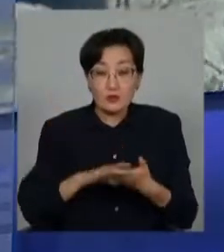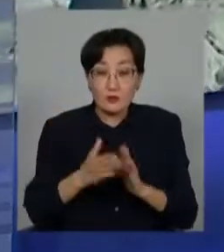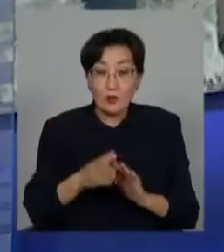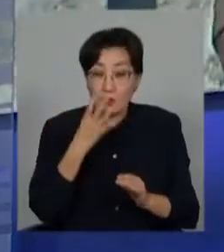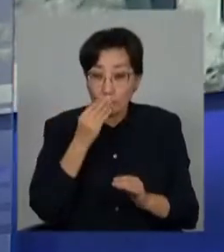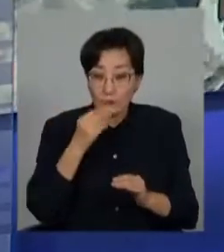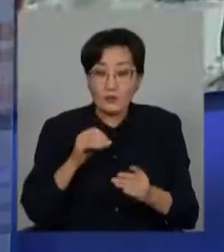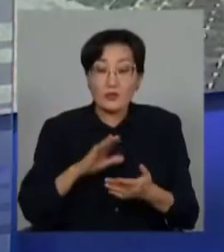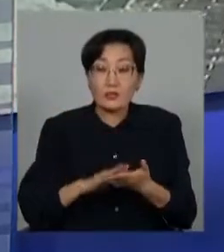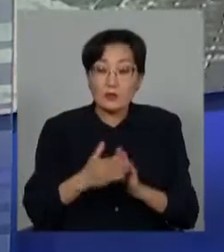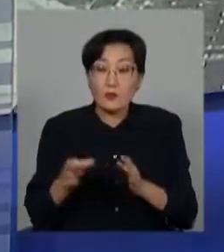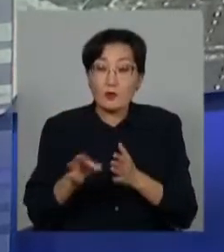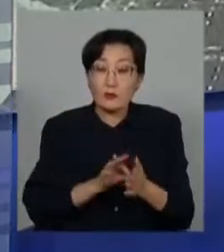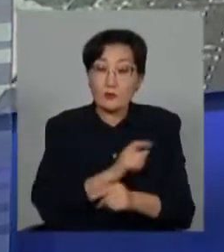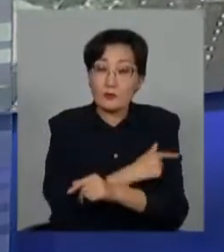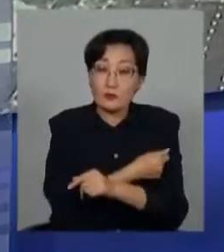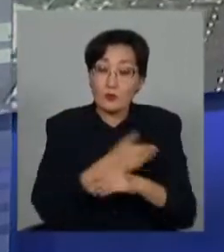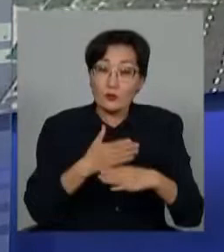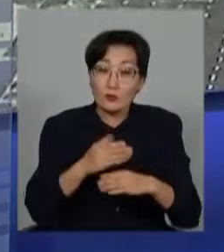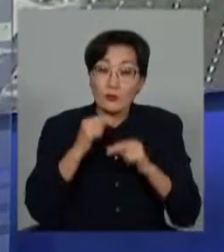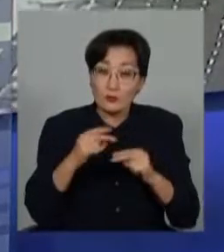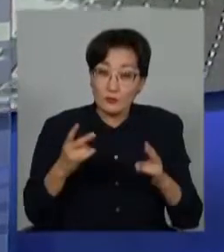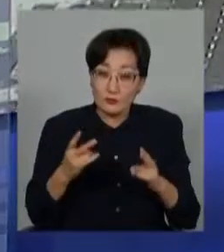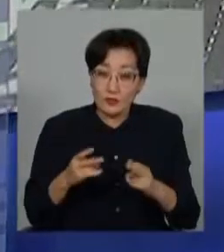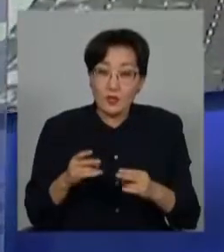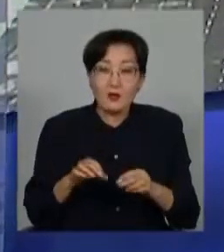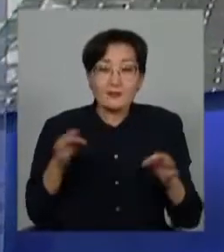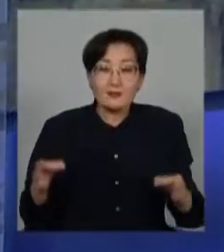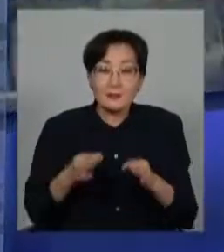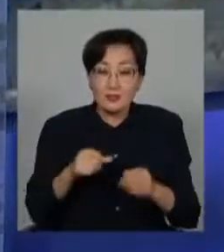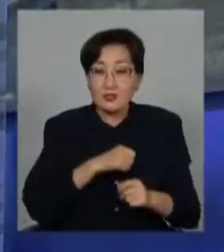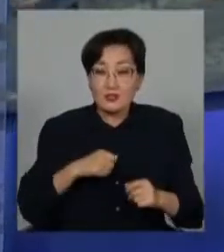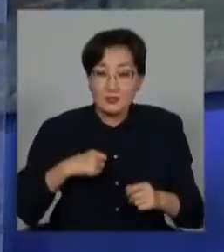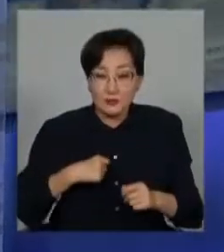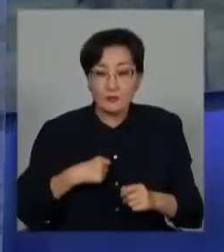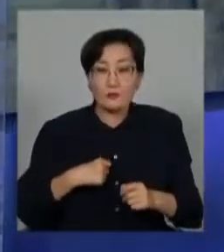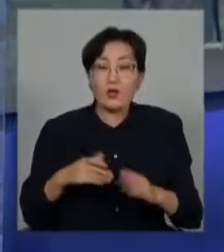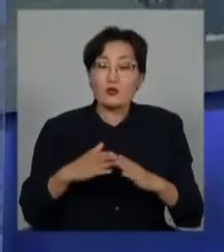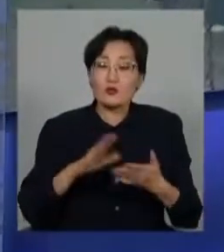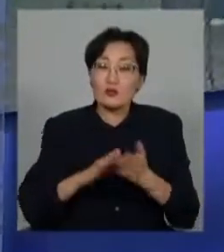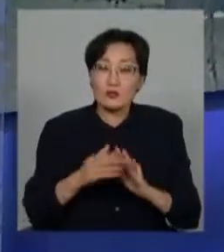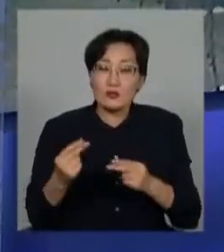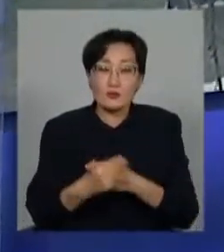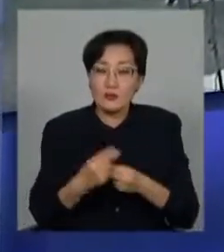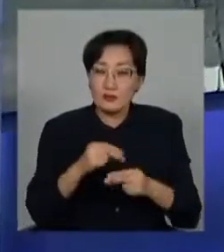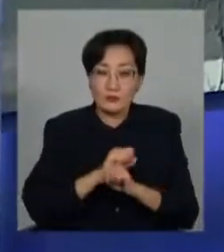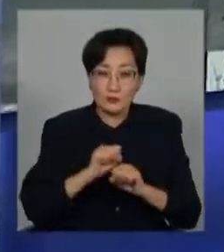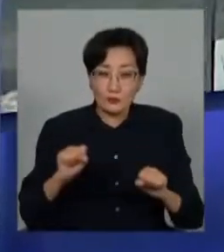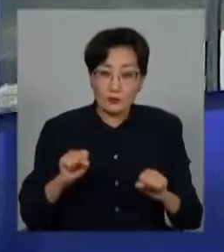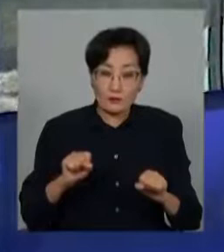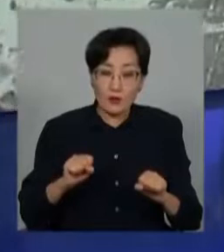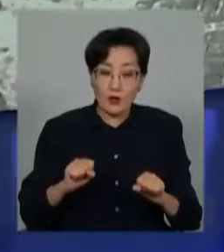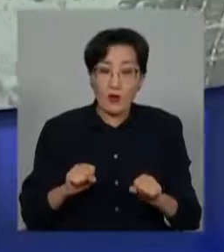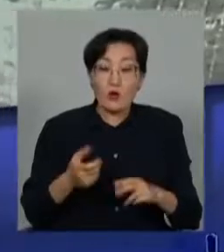тұмауратып қалсаңыз, бірден дәрігердің көмегіне жүгінген абзал. Ешқашан өз бетінше немесе үй жағдайында ем қабылдауға